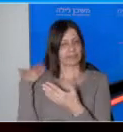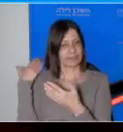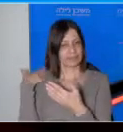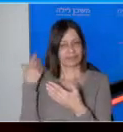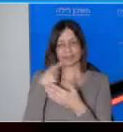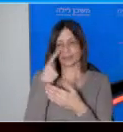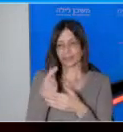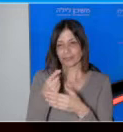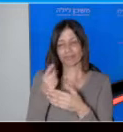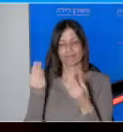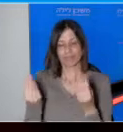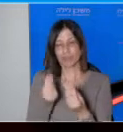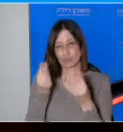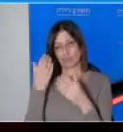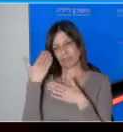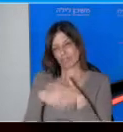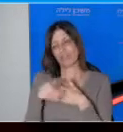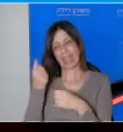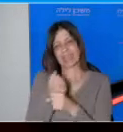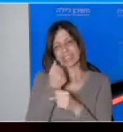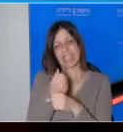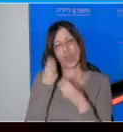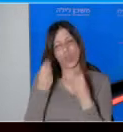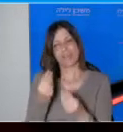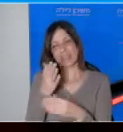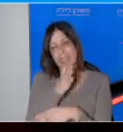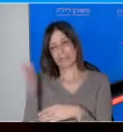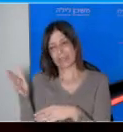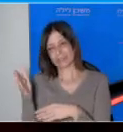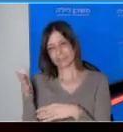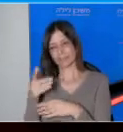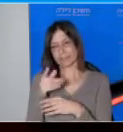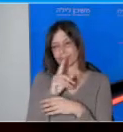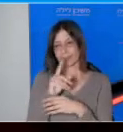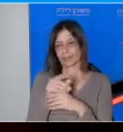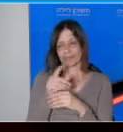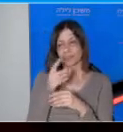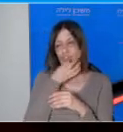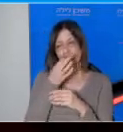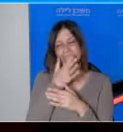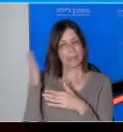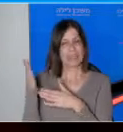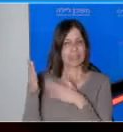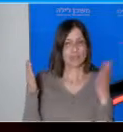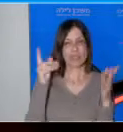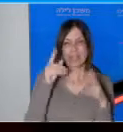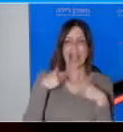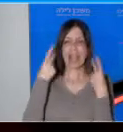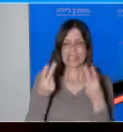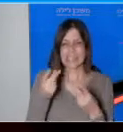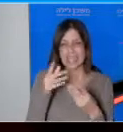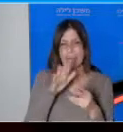לו, הנה, משהו בסופו של דבר עשית על טובת הימין, אבל זה בכלל לא שאלה של ימין ושמאל, כן. צריך להחזיר את כל מערכת